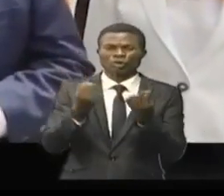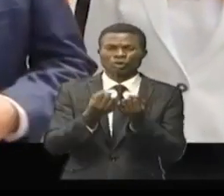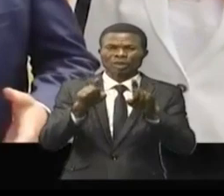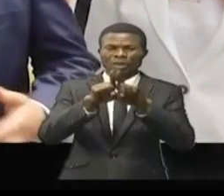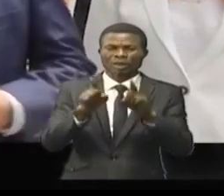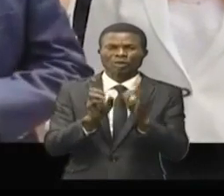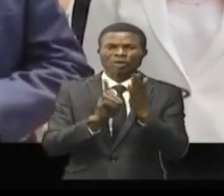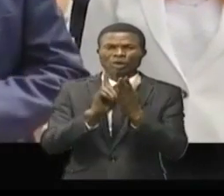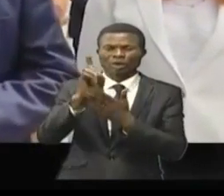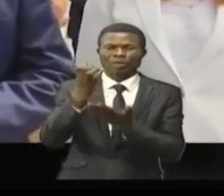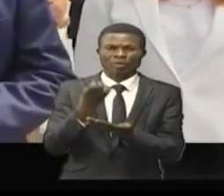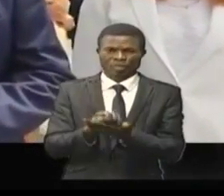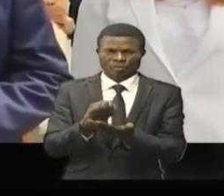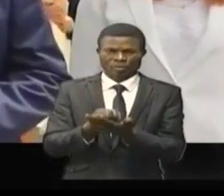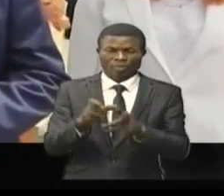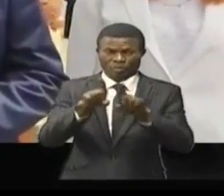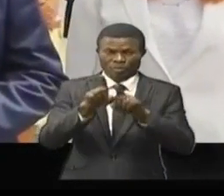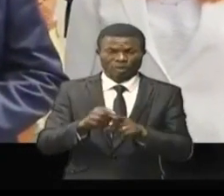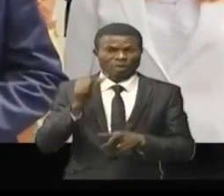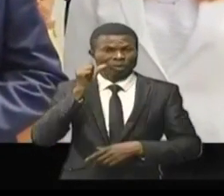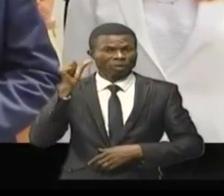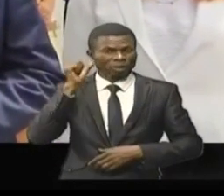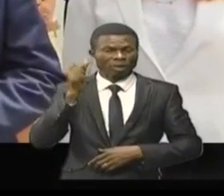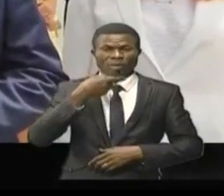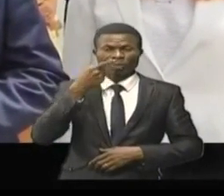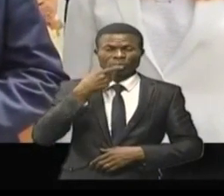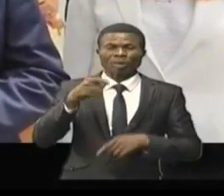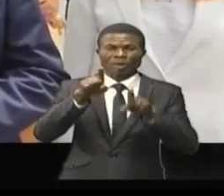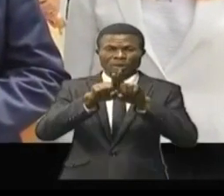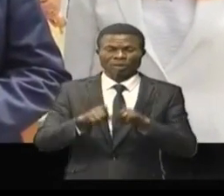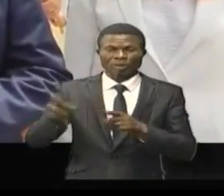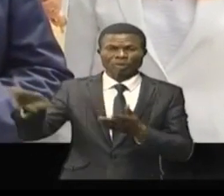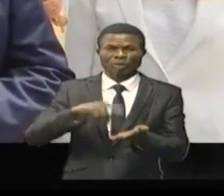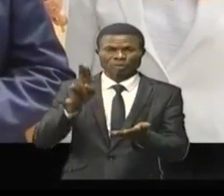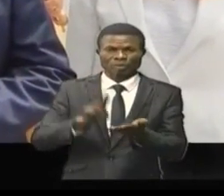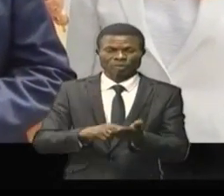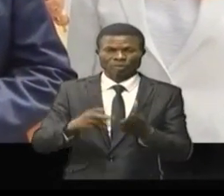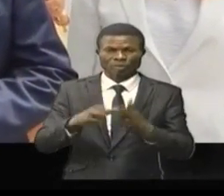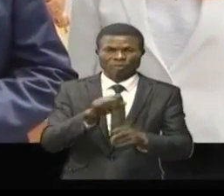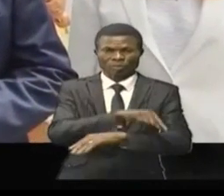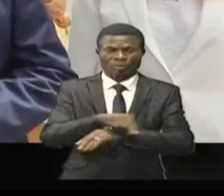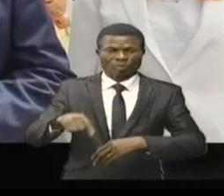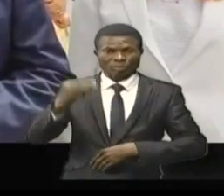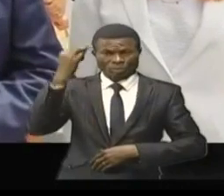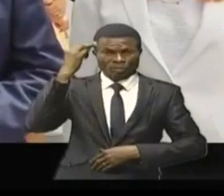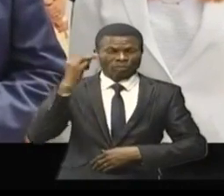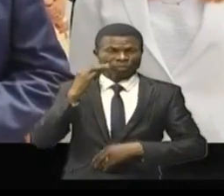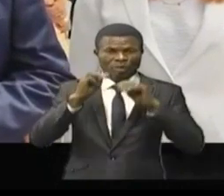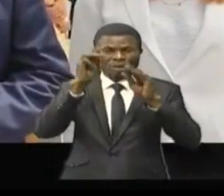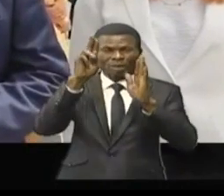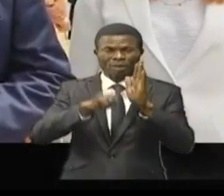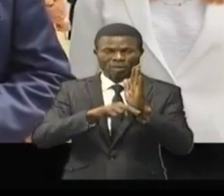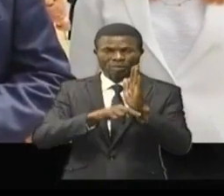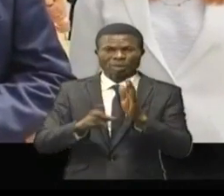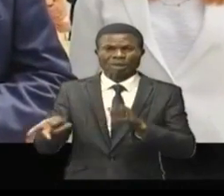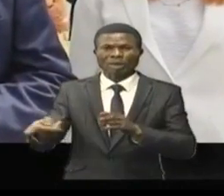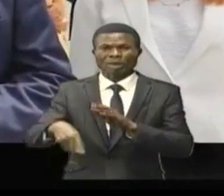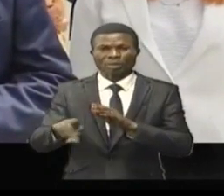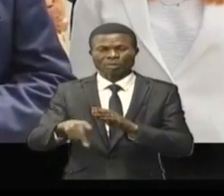Nous avons aussi hier signé avec le ministère de l'enseignement primaire,